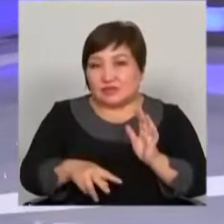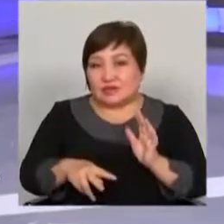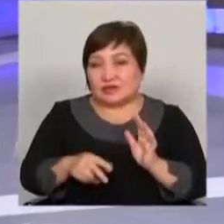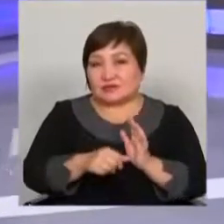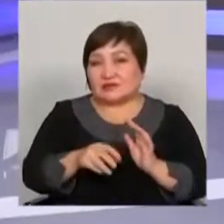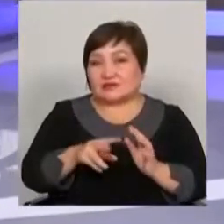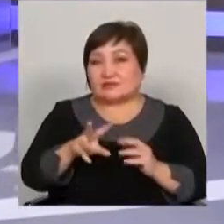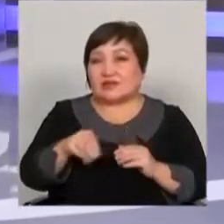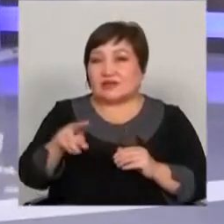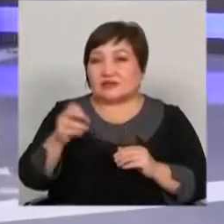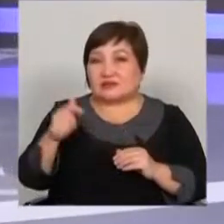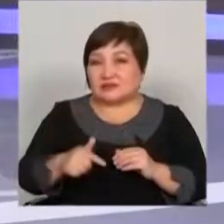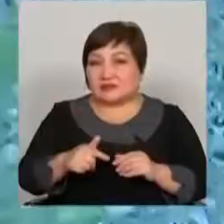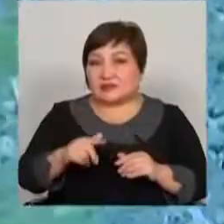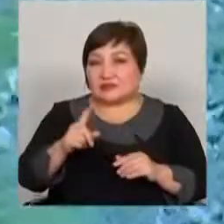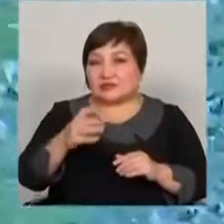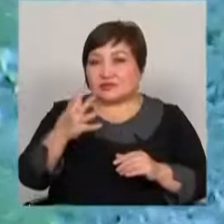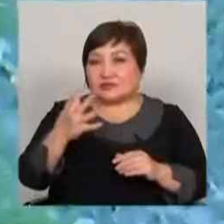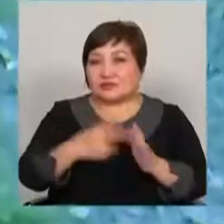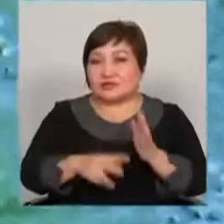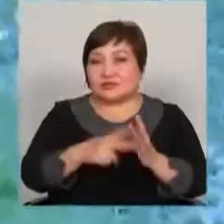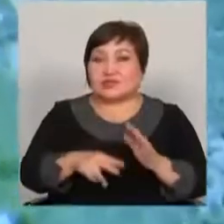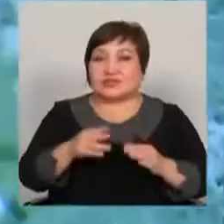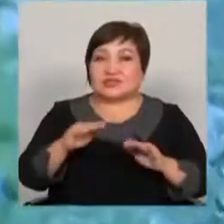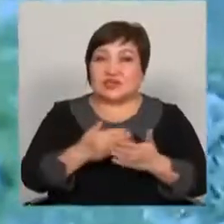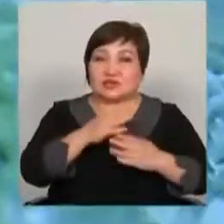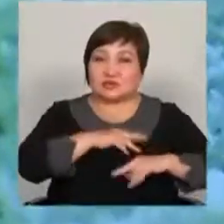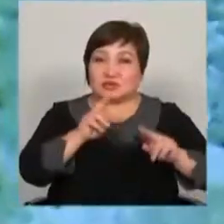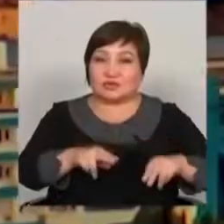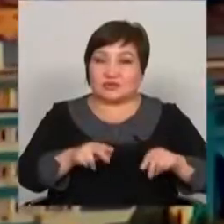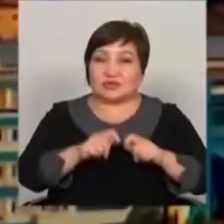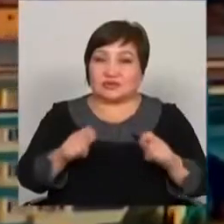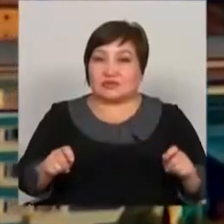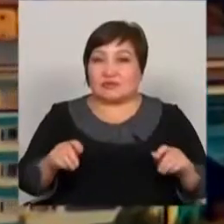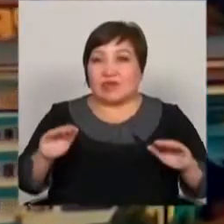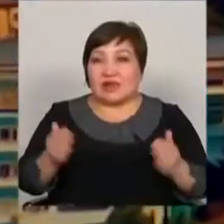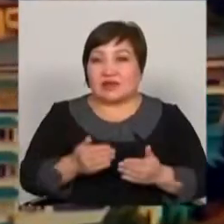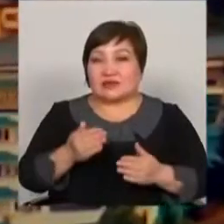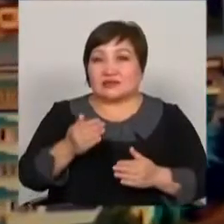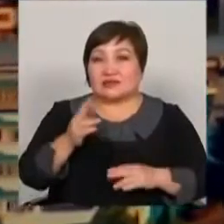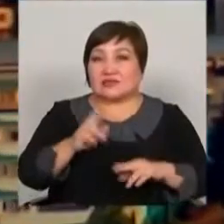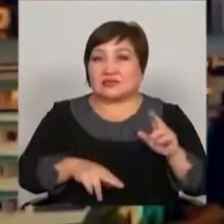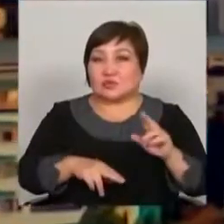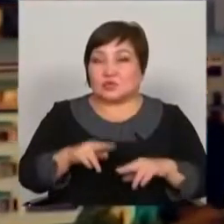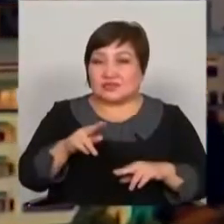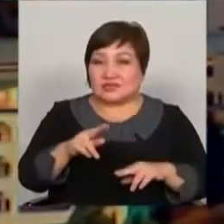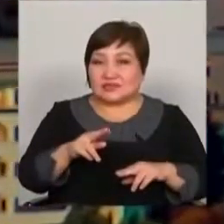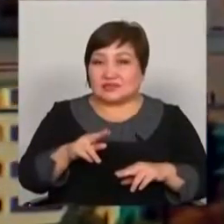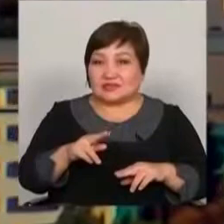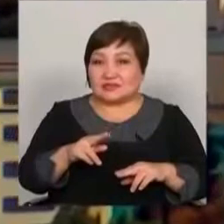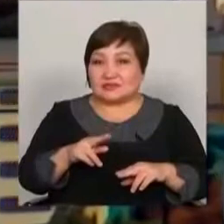2500 жаңа жұмыс орны ашылды. Енді шағын өндірістік парктерді көбейту қалай жүзеге асып жатыр қазіргі